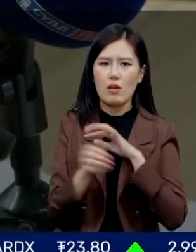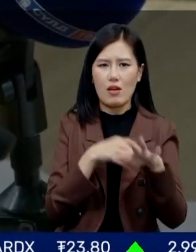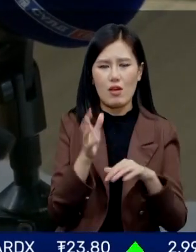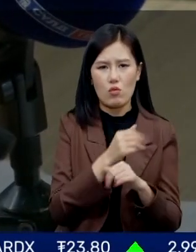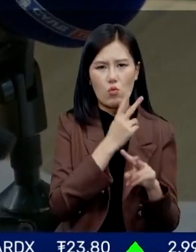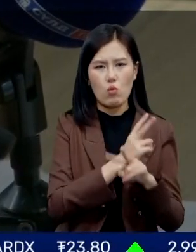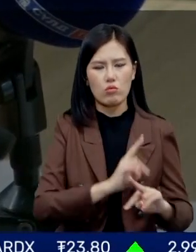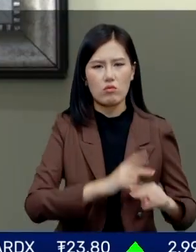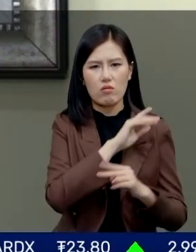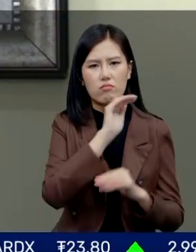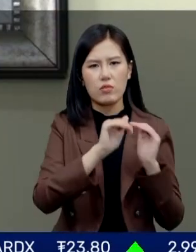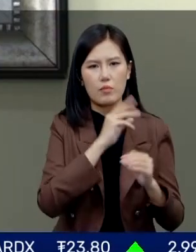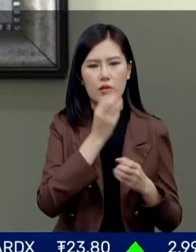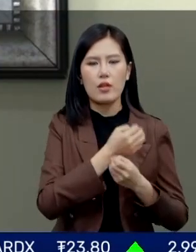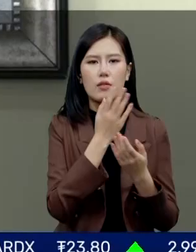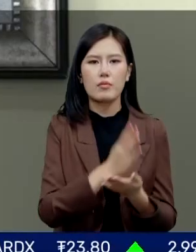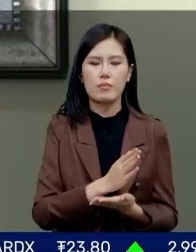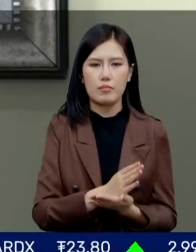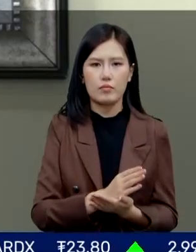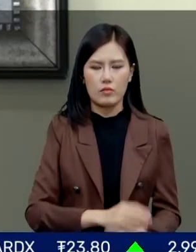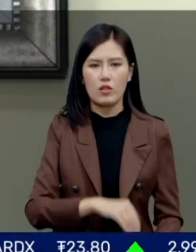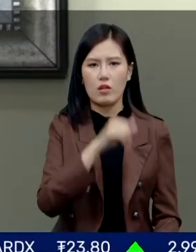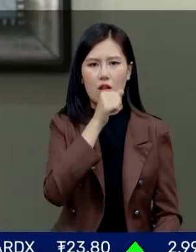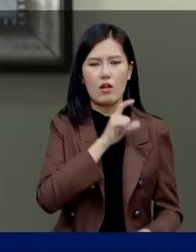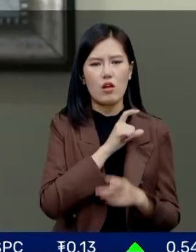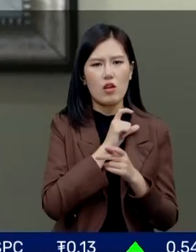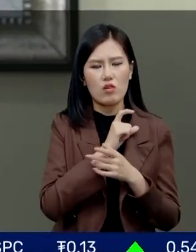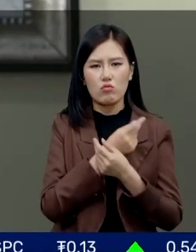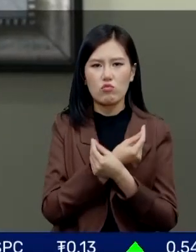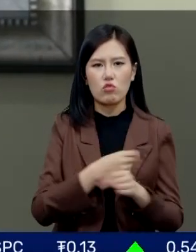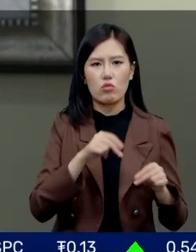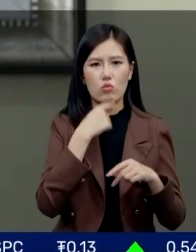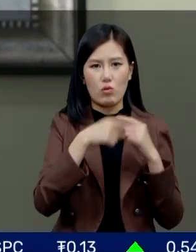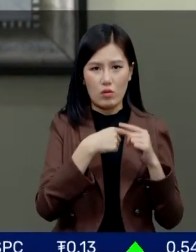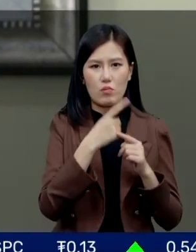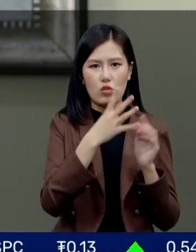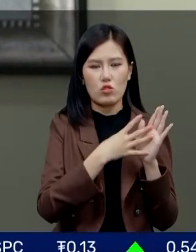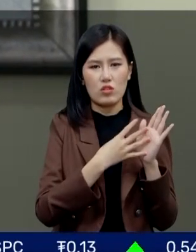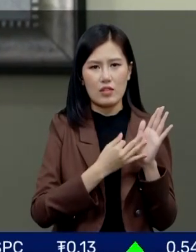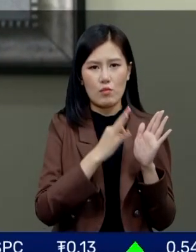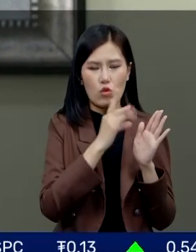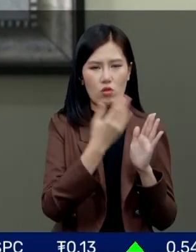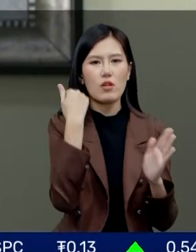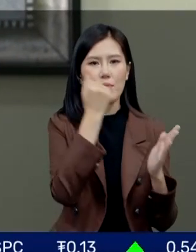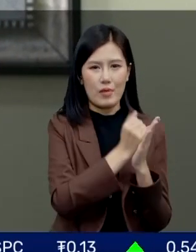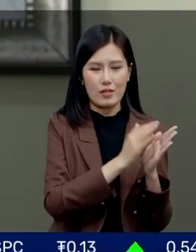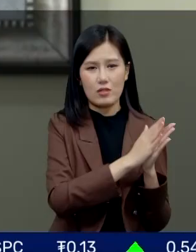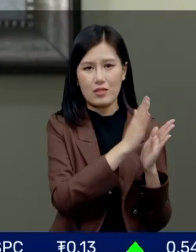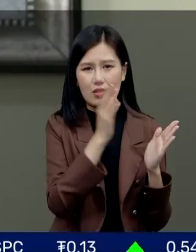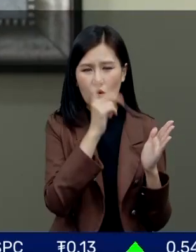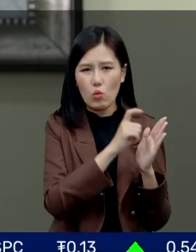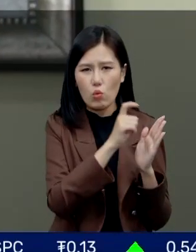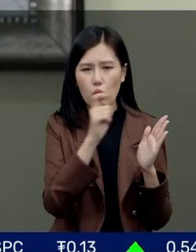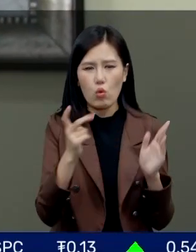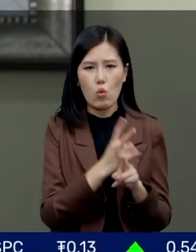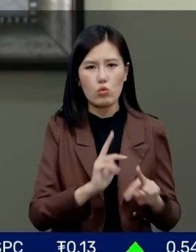байна. Хэвлэлийн эрхчлөөний тухай хууль 1998 онд гарснаас хойш нэг ч өөрчлөлт ороогүй. Тэгэхээр энэ хуулийг эргэж харж зайлшгүй нэмэлт